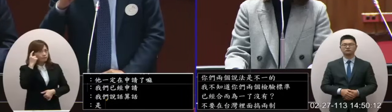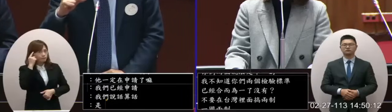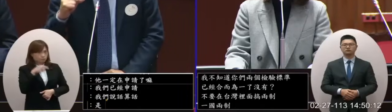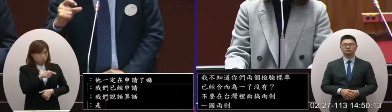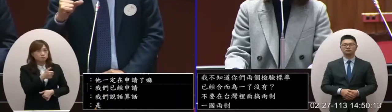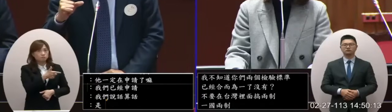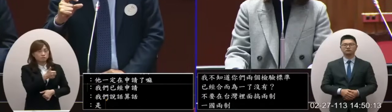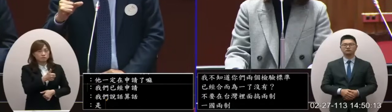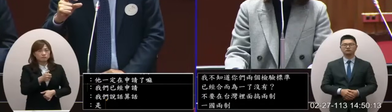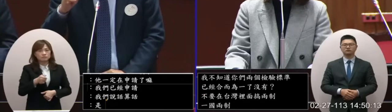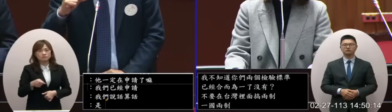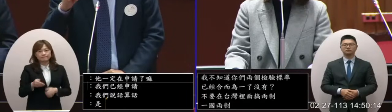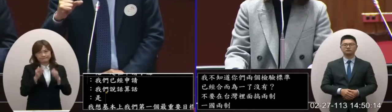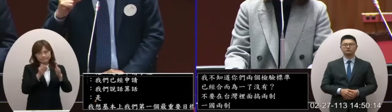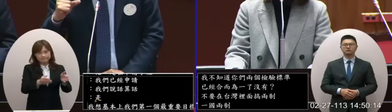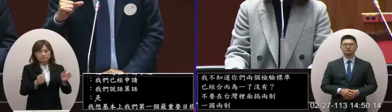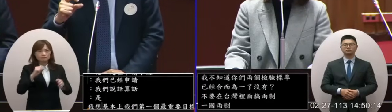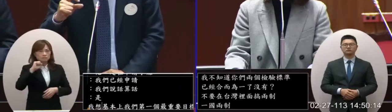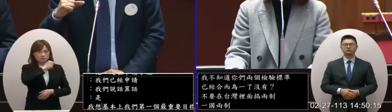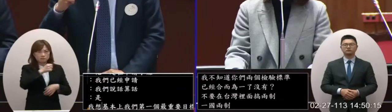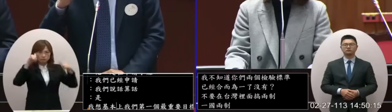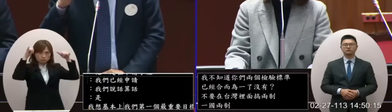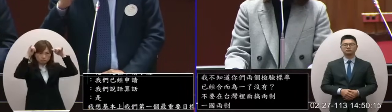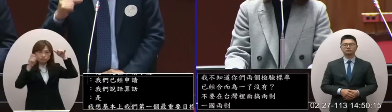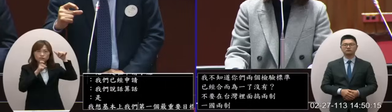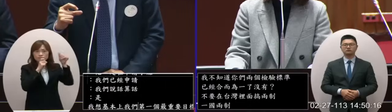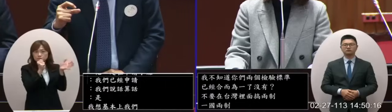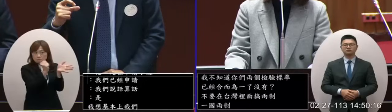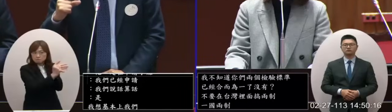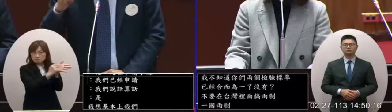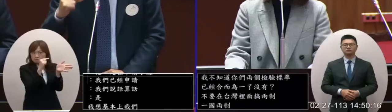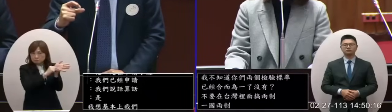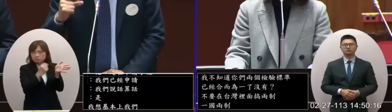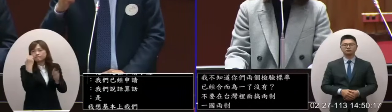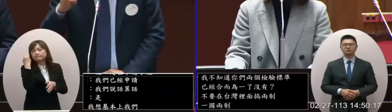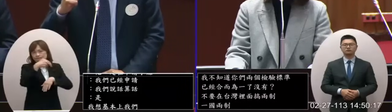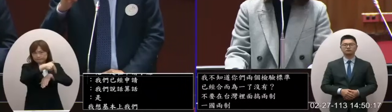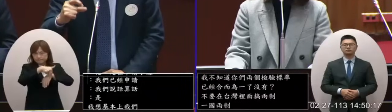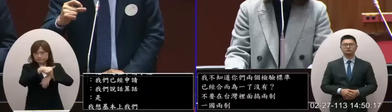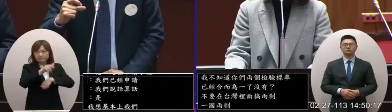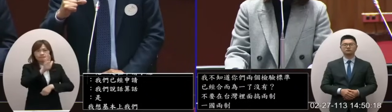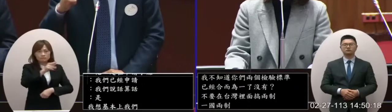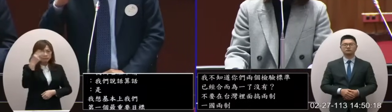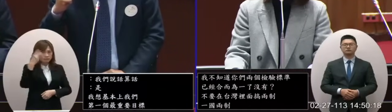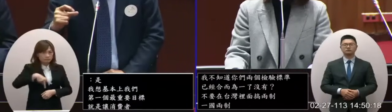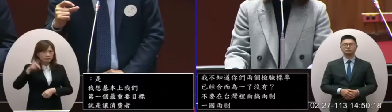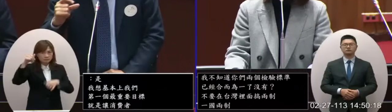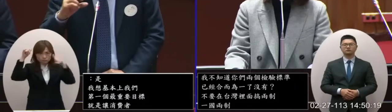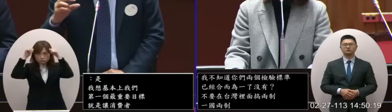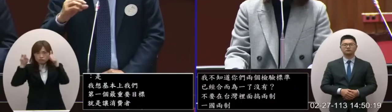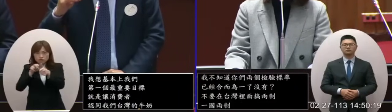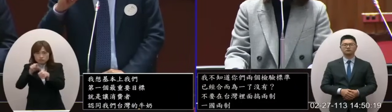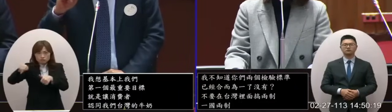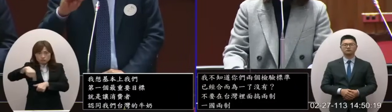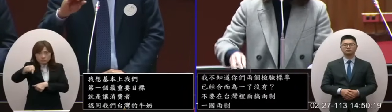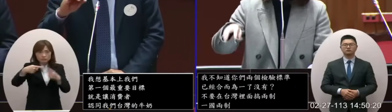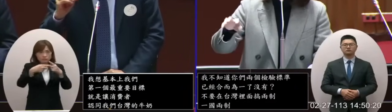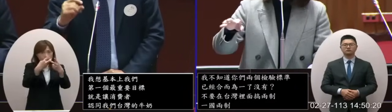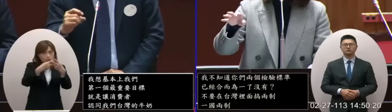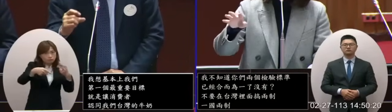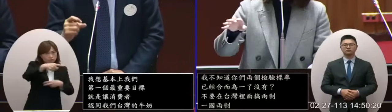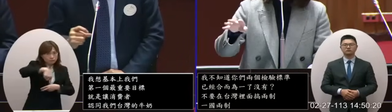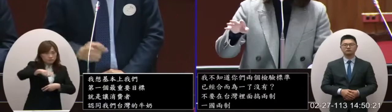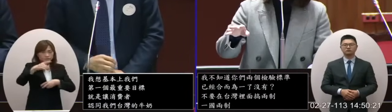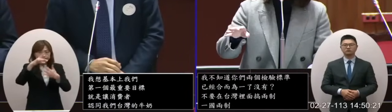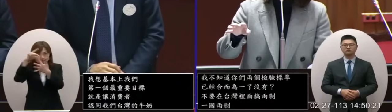针对标章的部分，台湾乳的标章的部分，我们已经重新设计了，而且也经过酪农跟消费者本身的